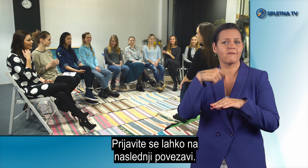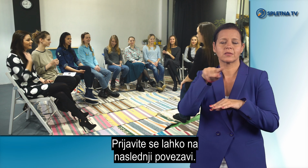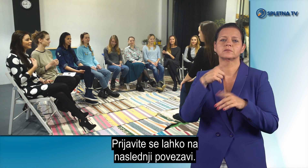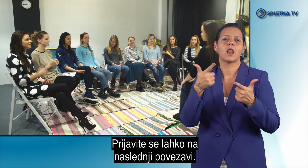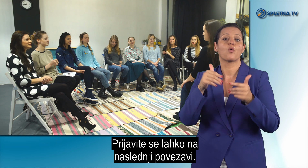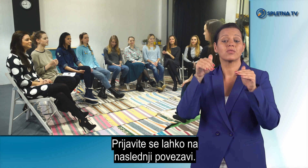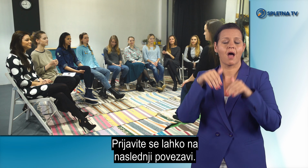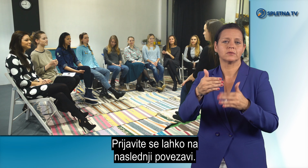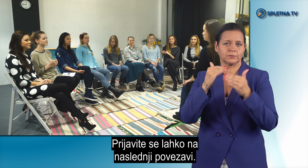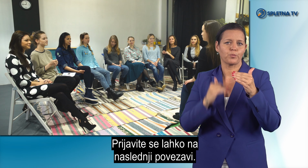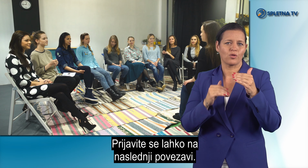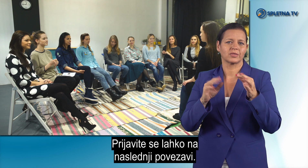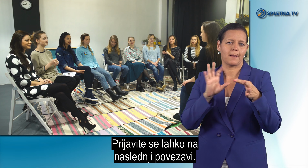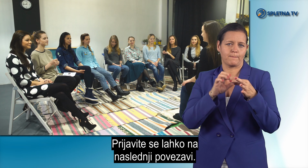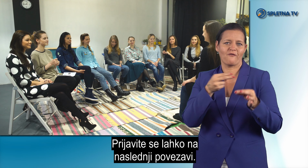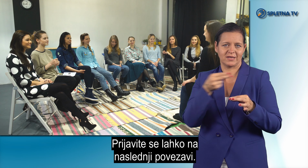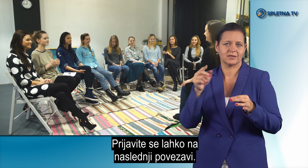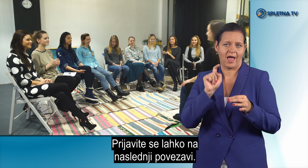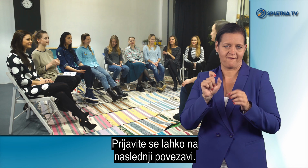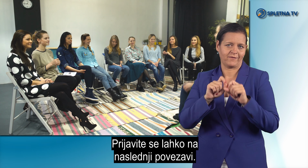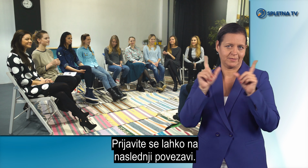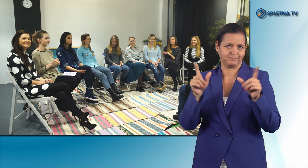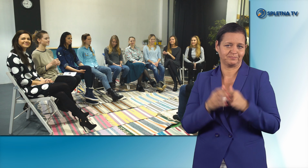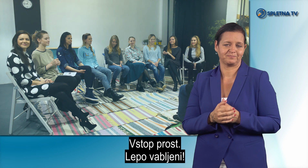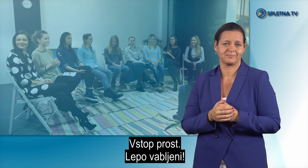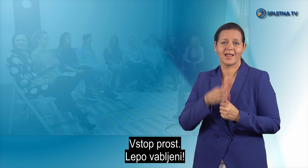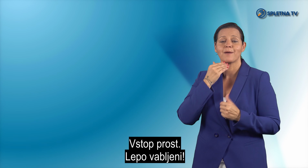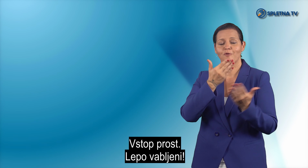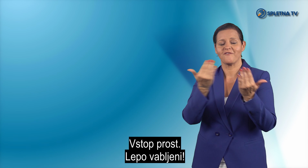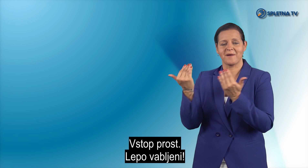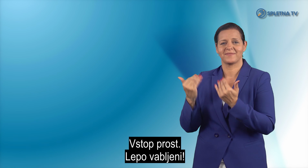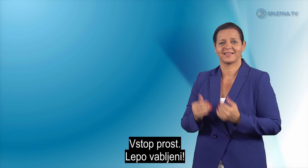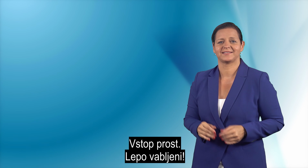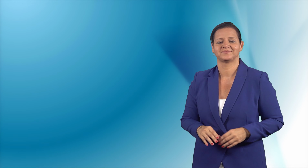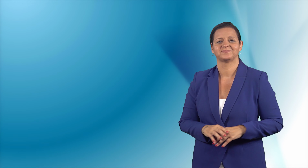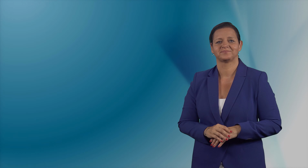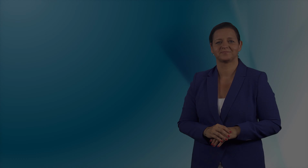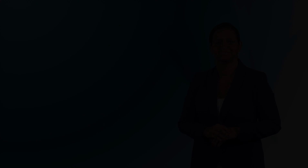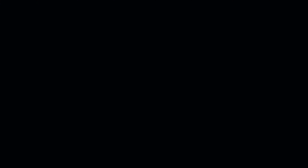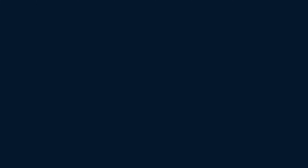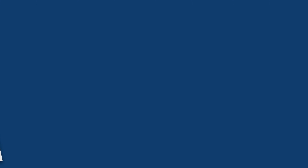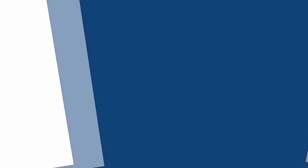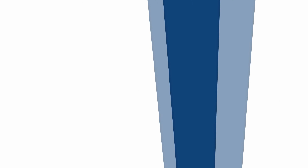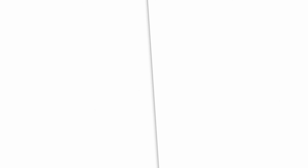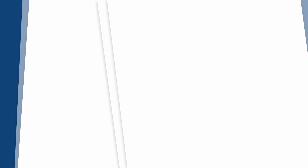prijavite se lahko na naslednji povezavi. Vstop prost, lepo vabljeni.